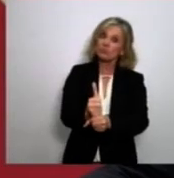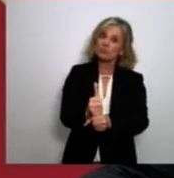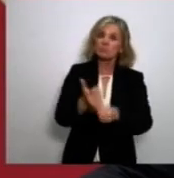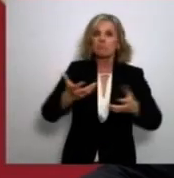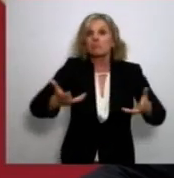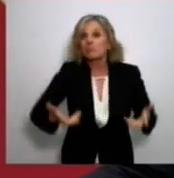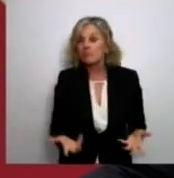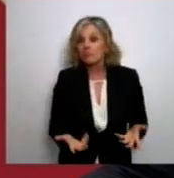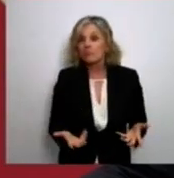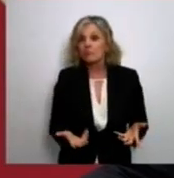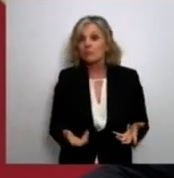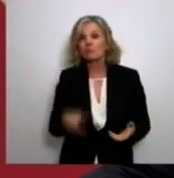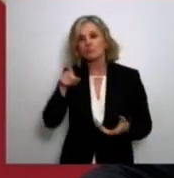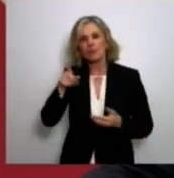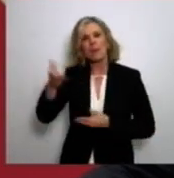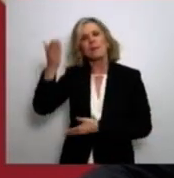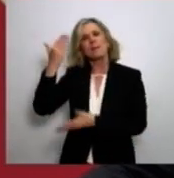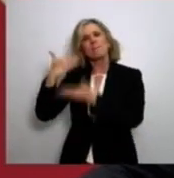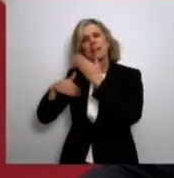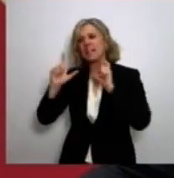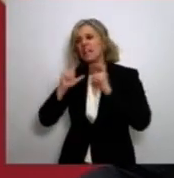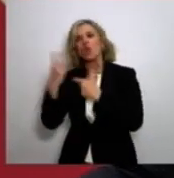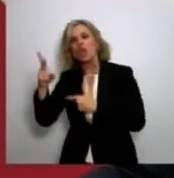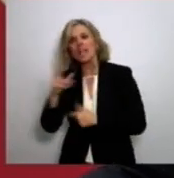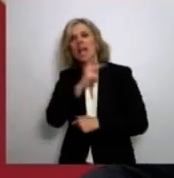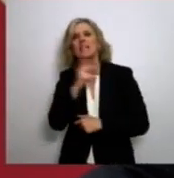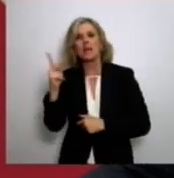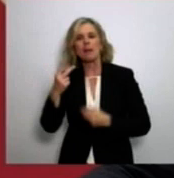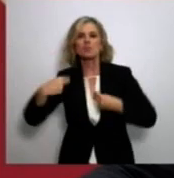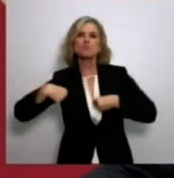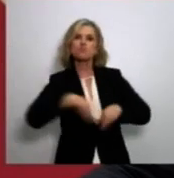και που οι προπάτορές του, έτσι, πουλήσανε την Κύπρο,